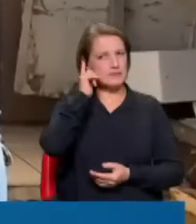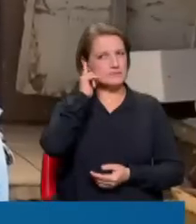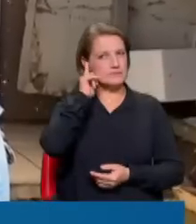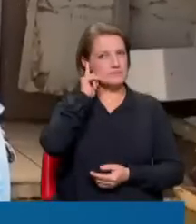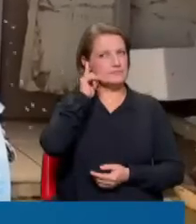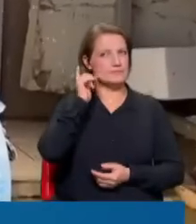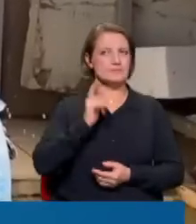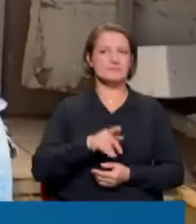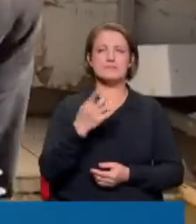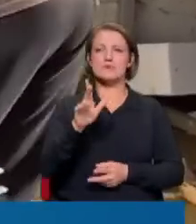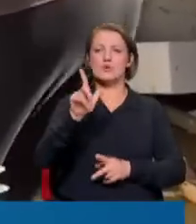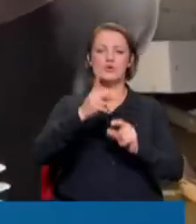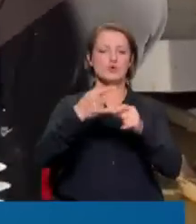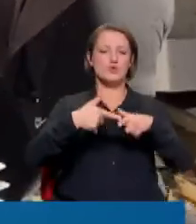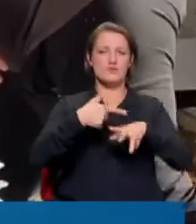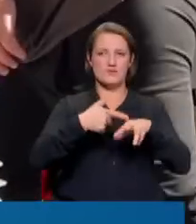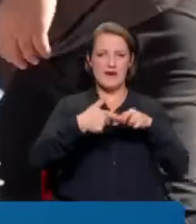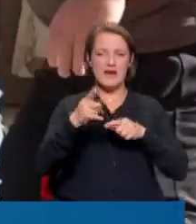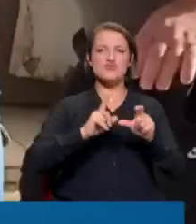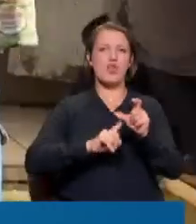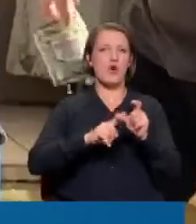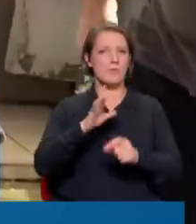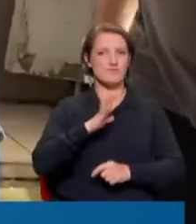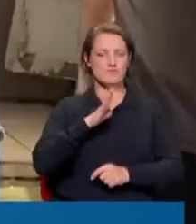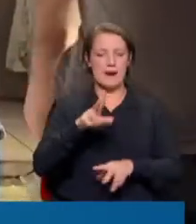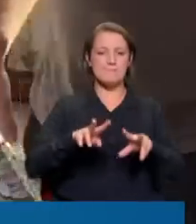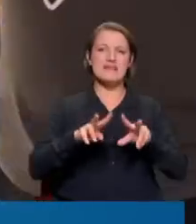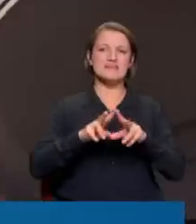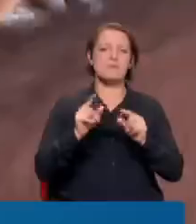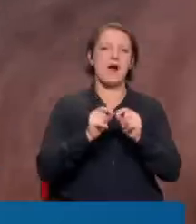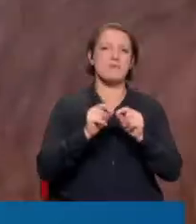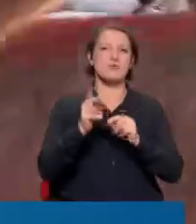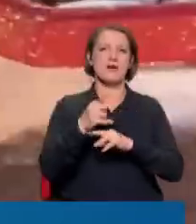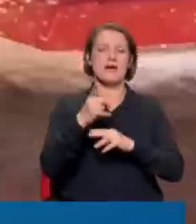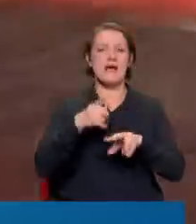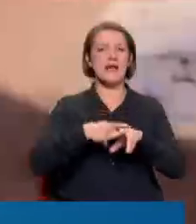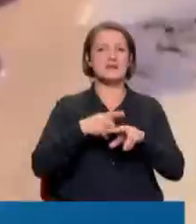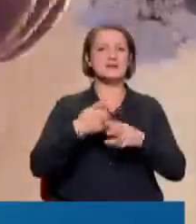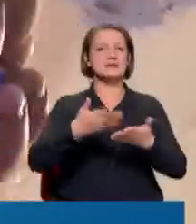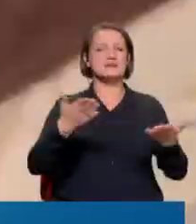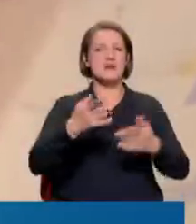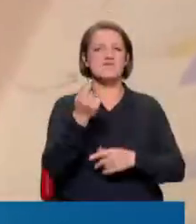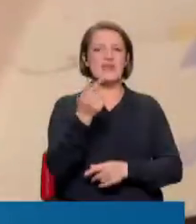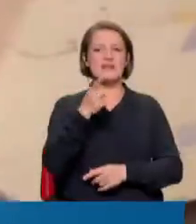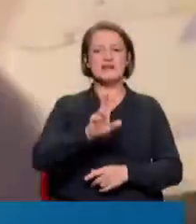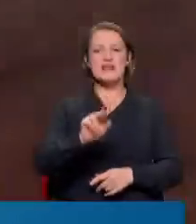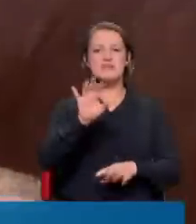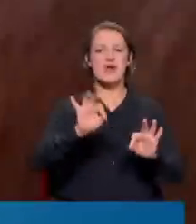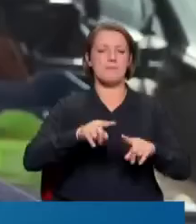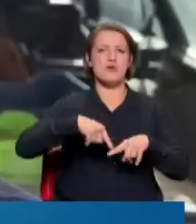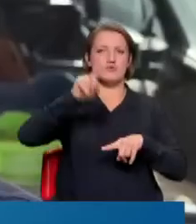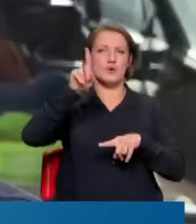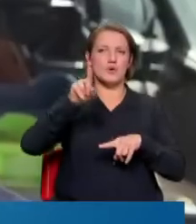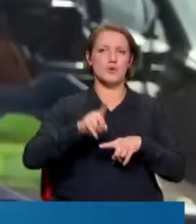haricinde lüfer olur çinekop olur mezgit olur barbun olur bunlar Ereğli'deki tezgahlarda fiyatlar 70 liradan